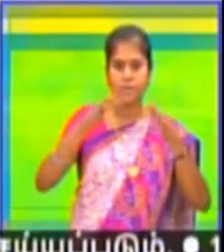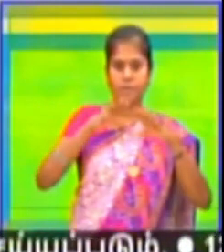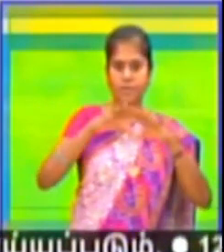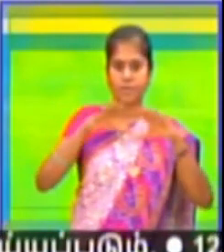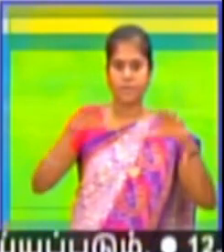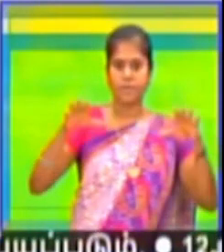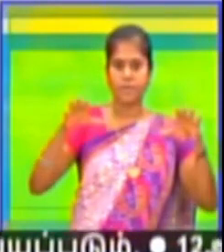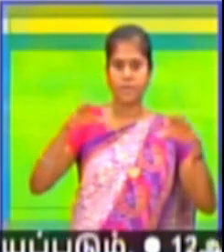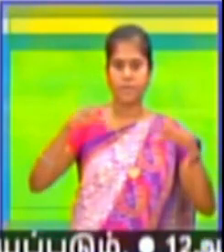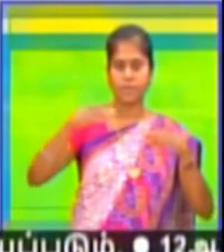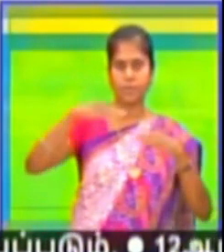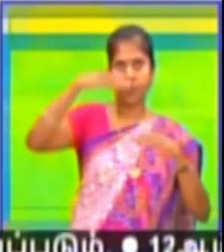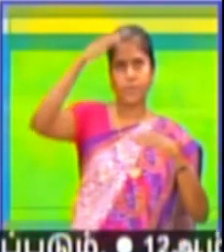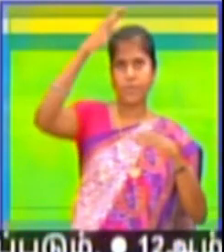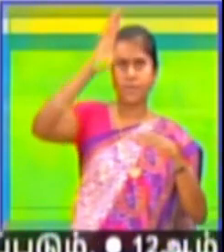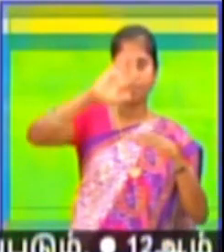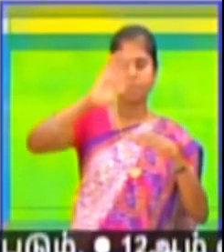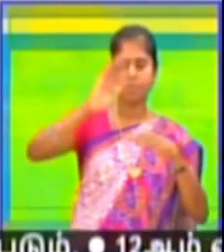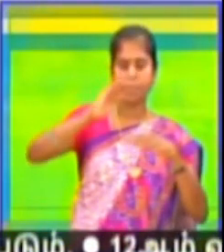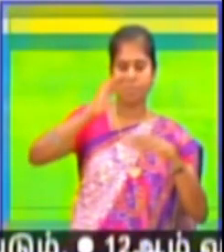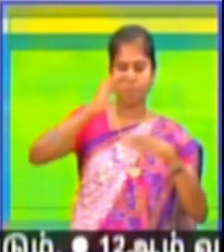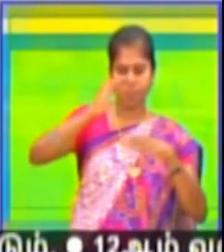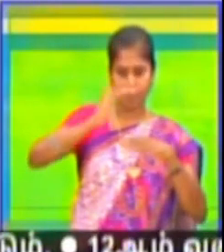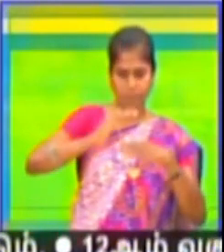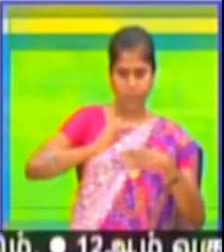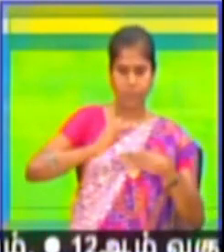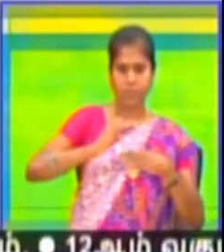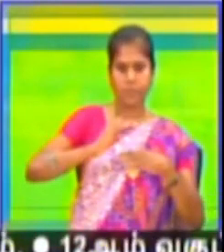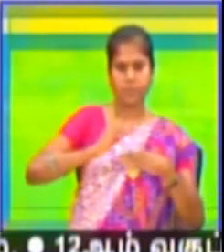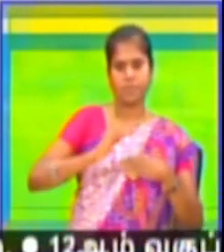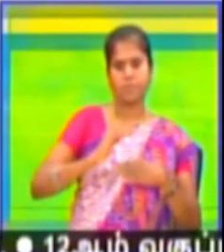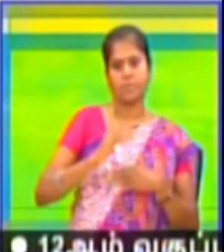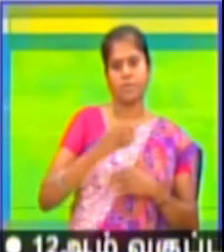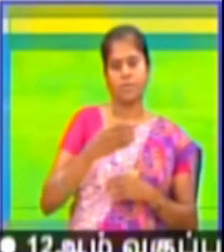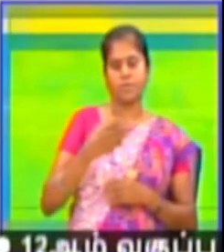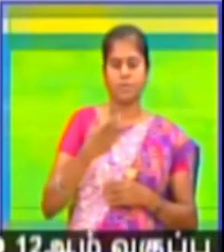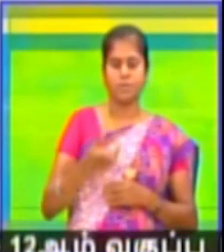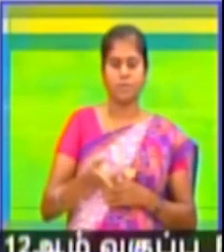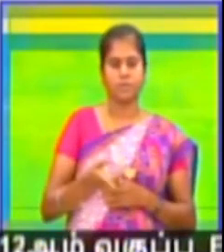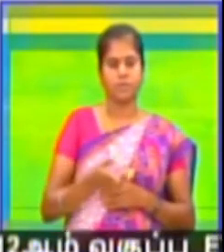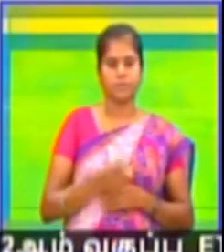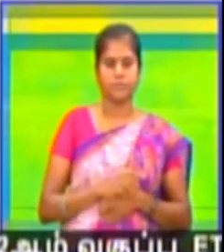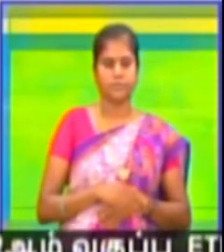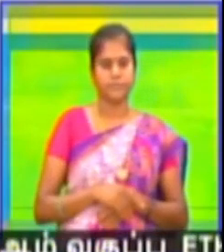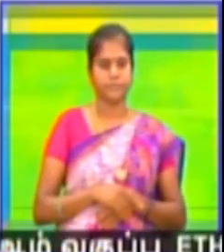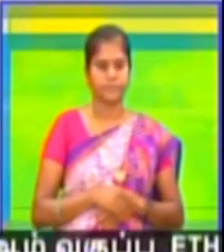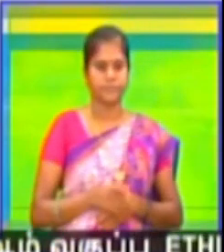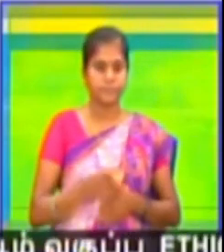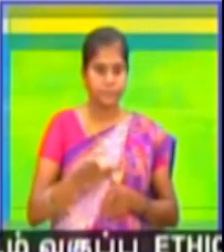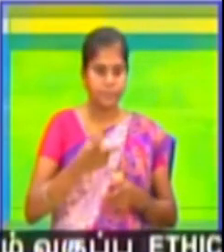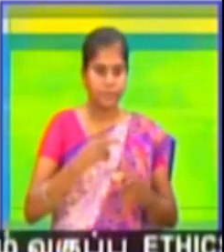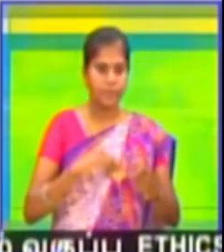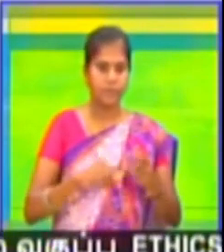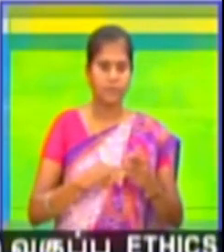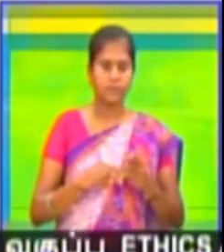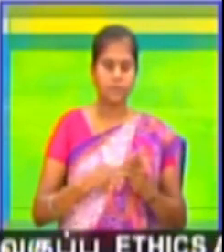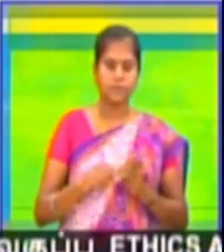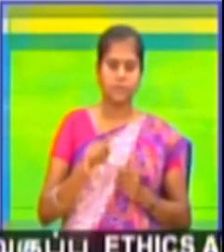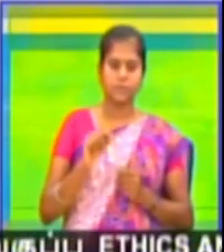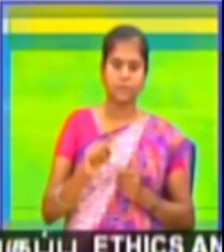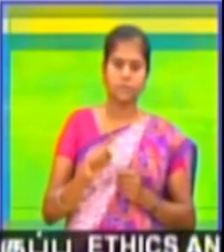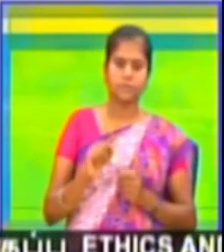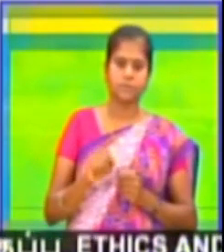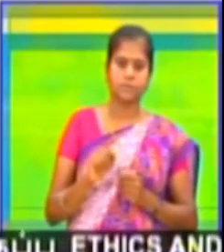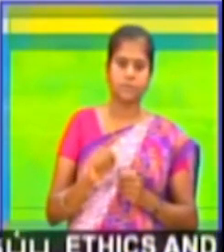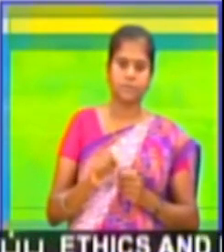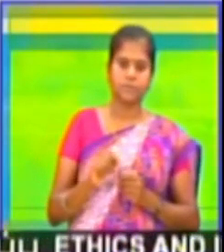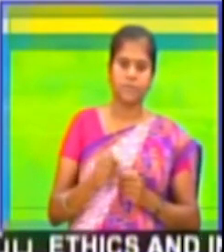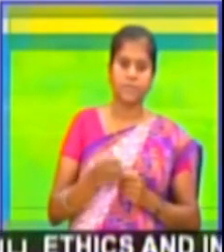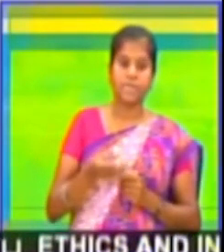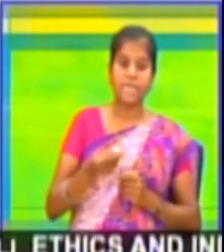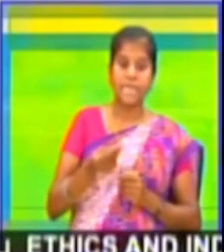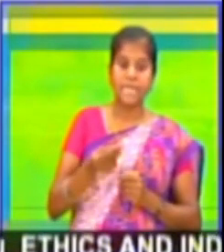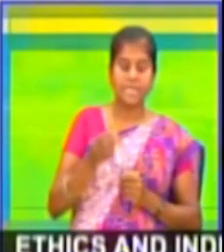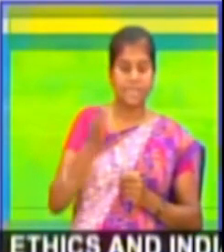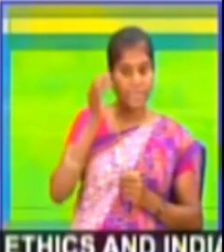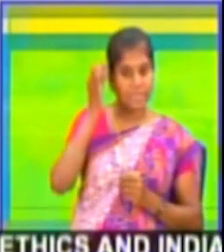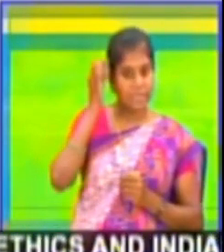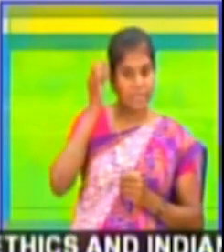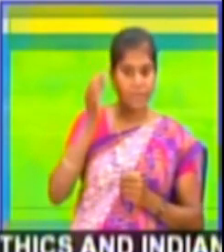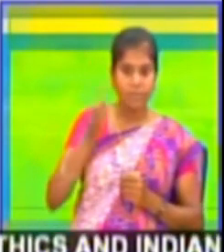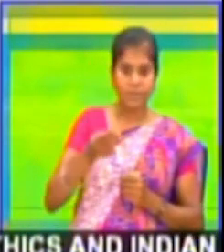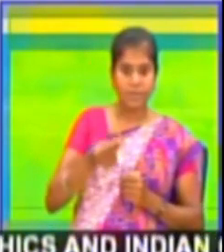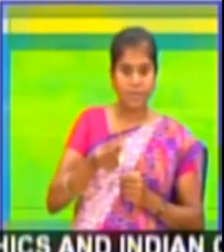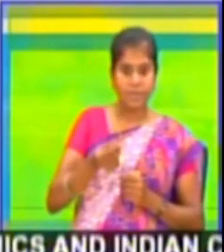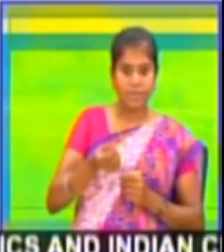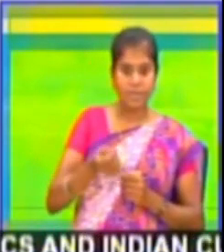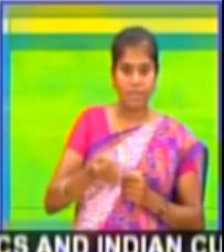காணப்படுகிறது. உயரம் குறைவாக இருப்பதற்கு காரணம். அடுத்து இங்கே நிலக்கரி,